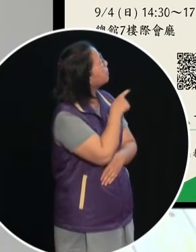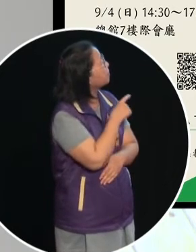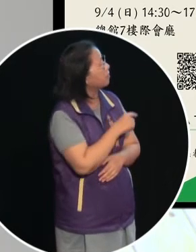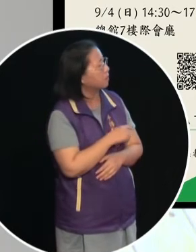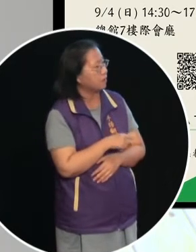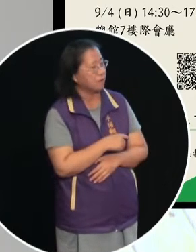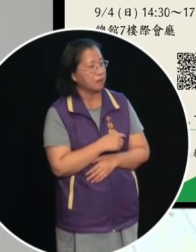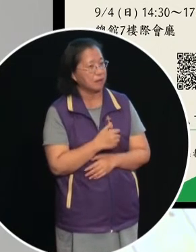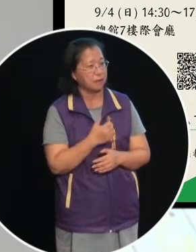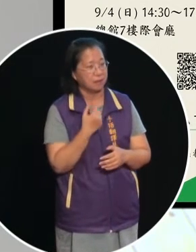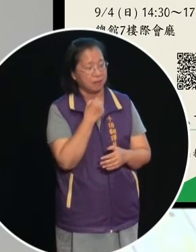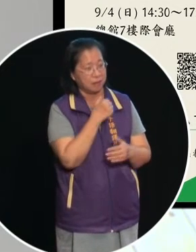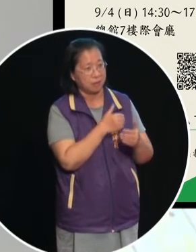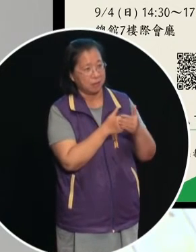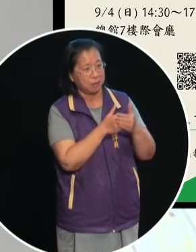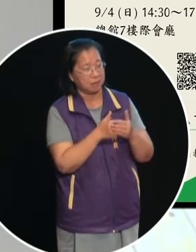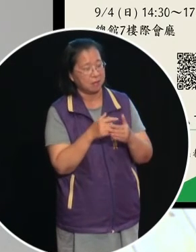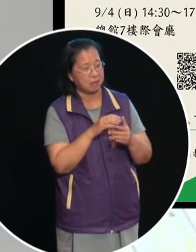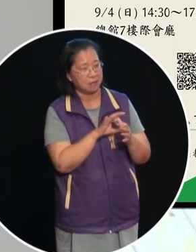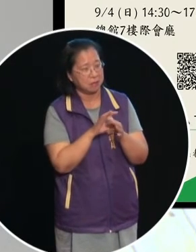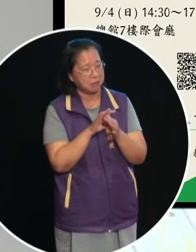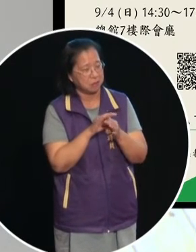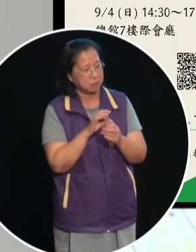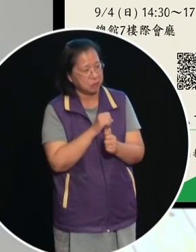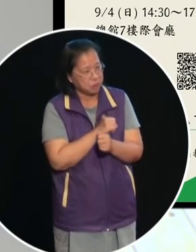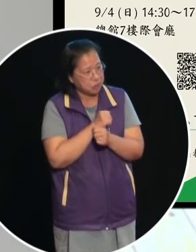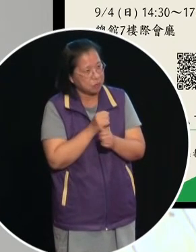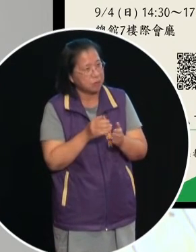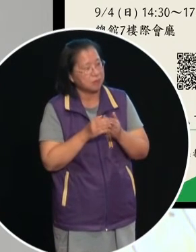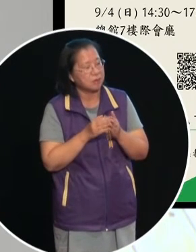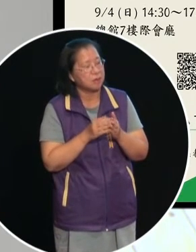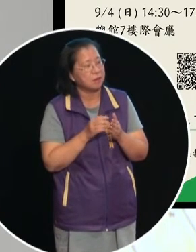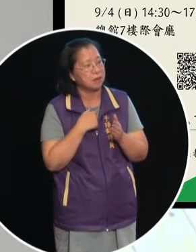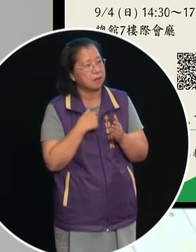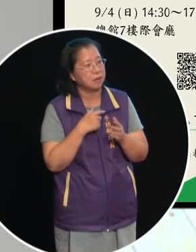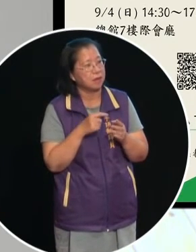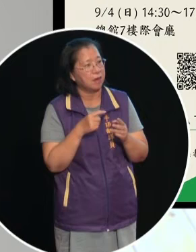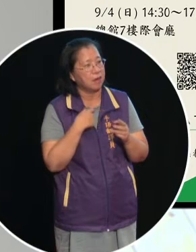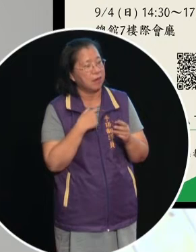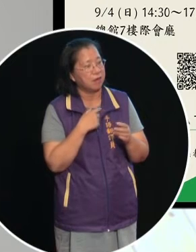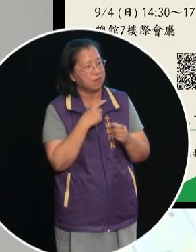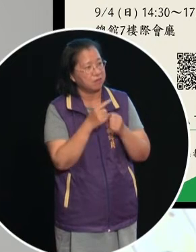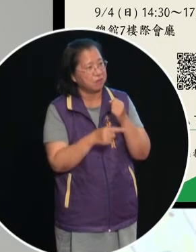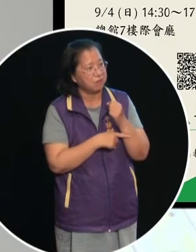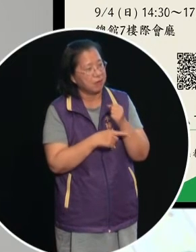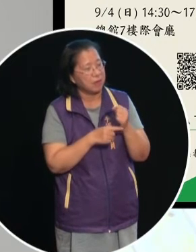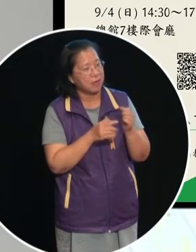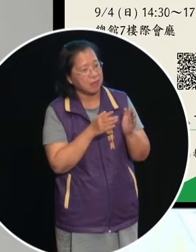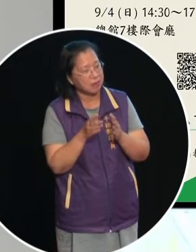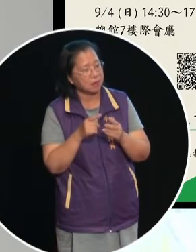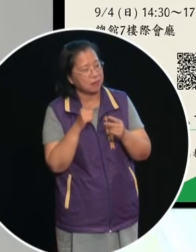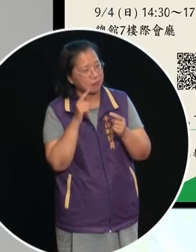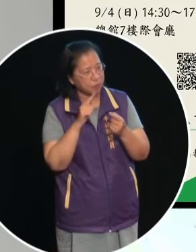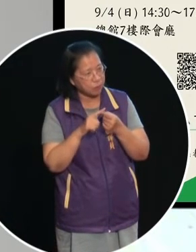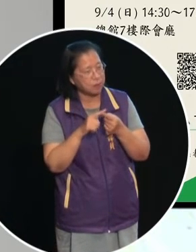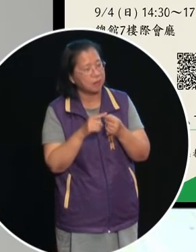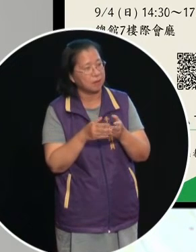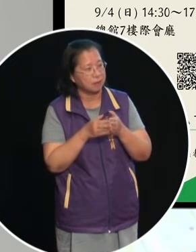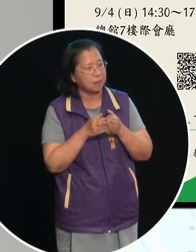个可能我觉得台湾要选择比较有合理性的一个政策。所以因